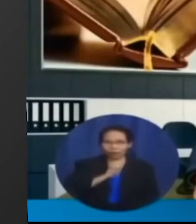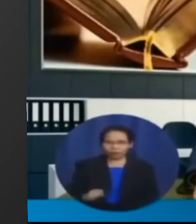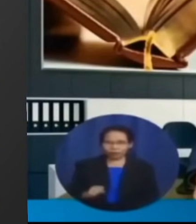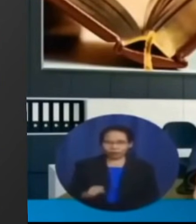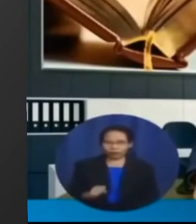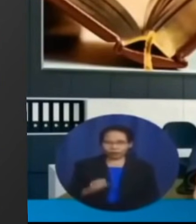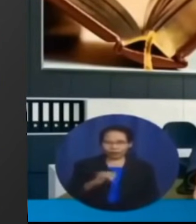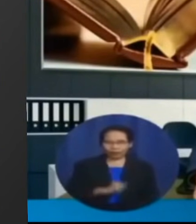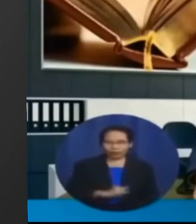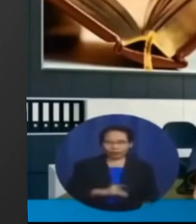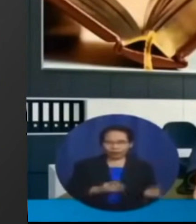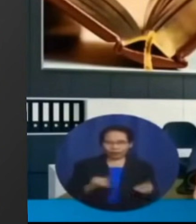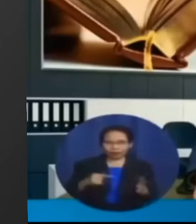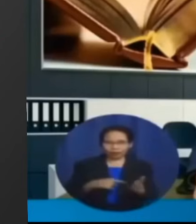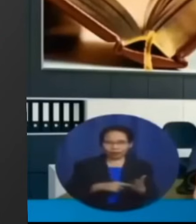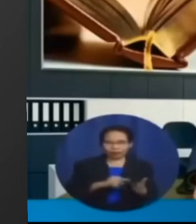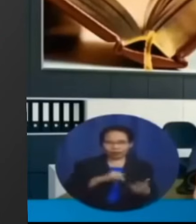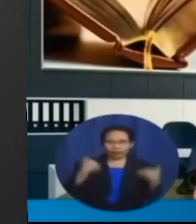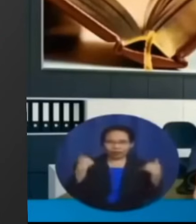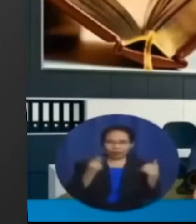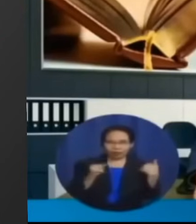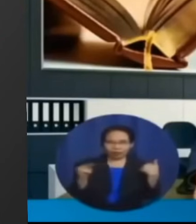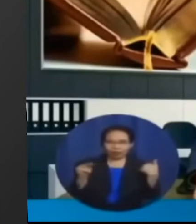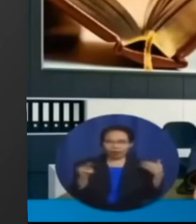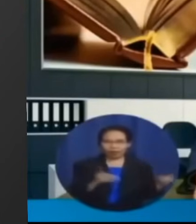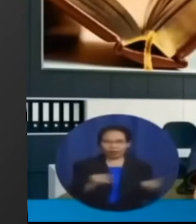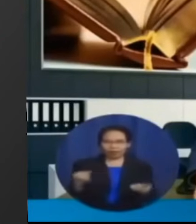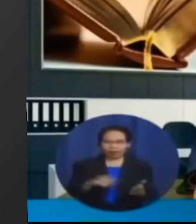ko ito sa loob ng nakaraang 55 taon.